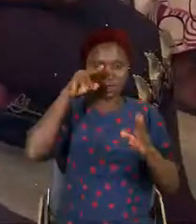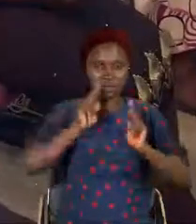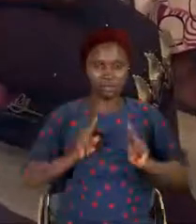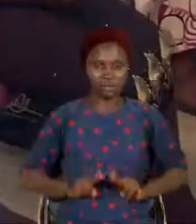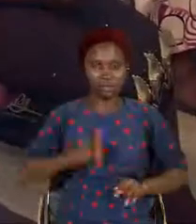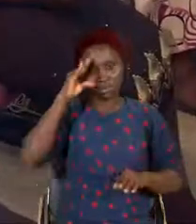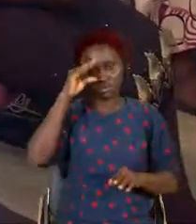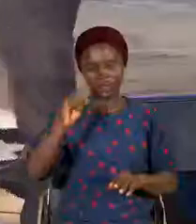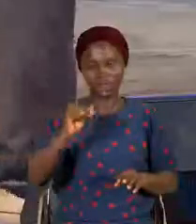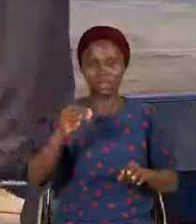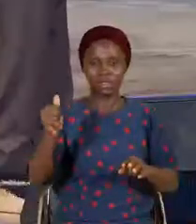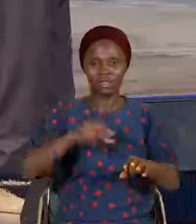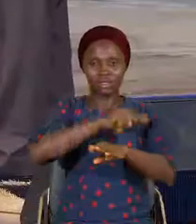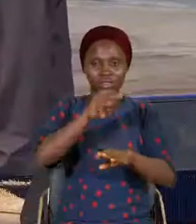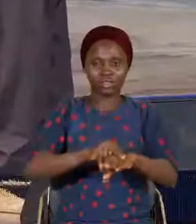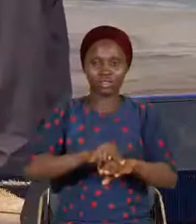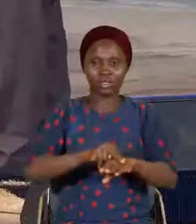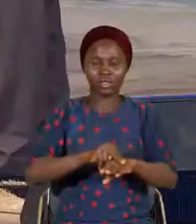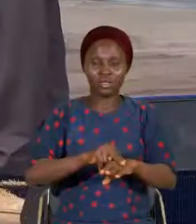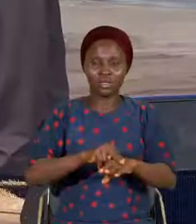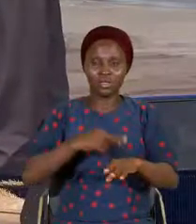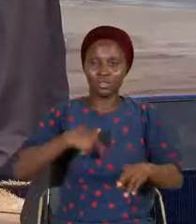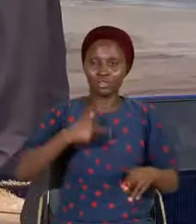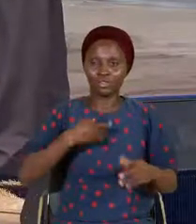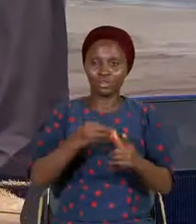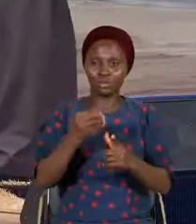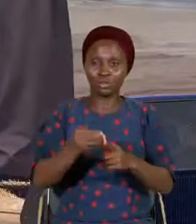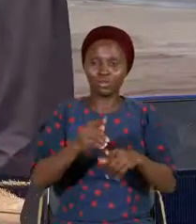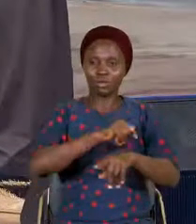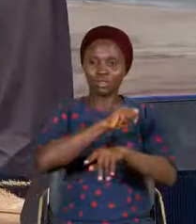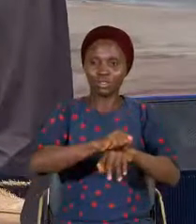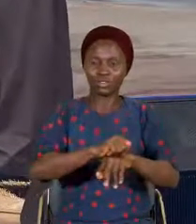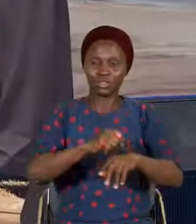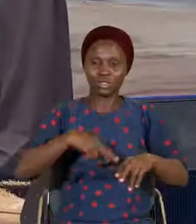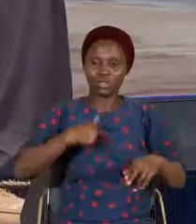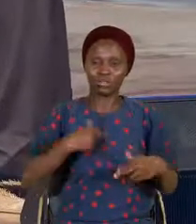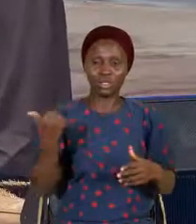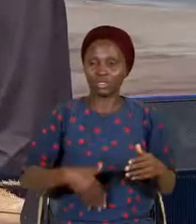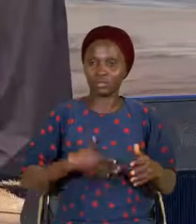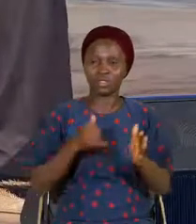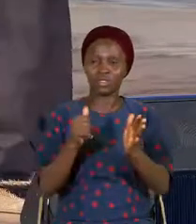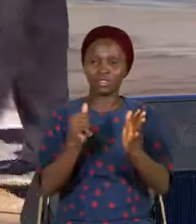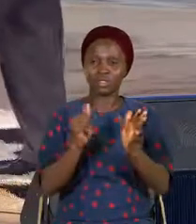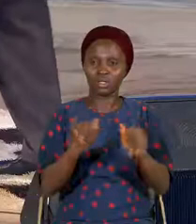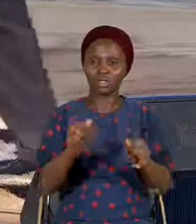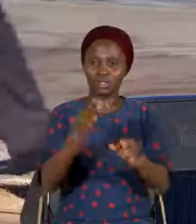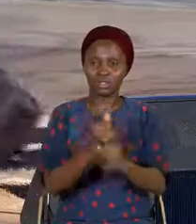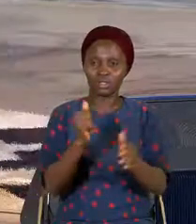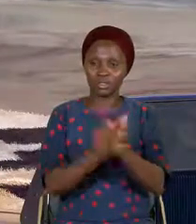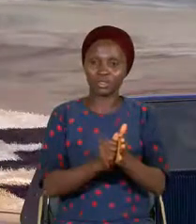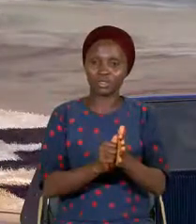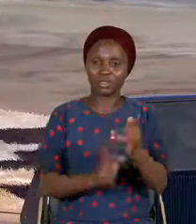naturel. Dans la religion naturelle ou la religion traditionnelle, n'importe qui peut avoir une